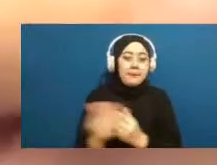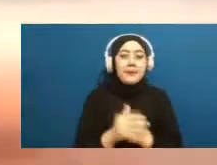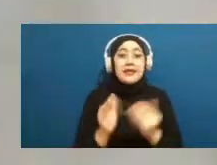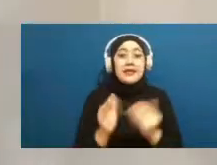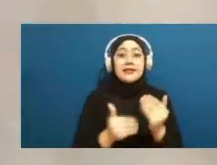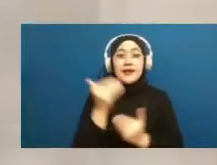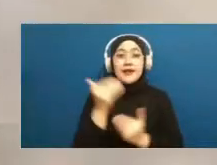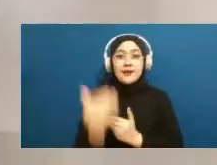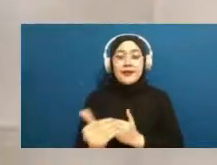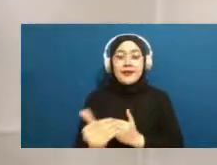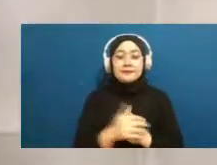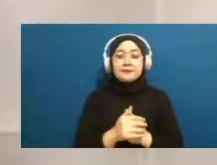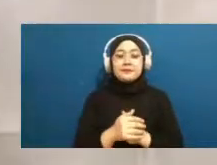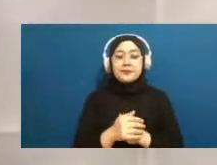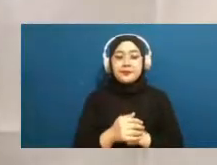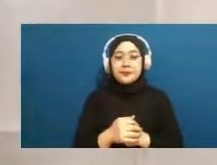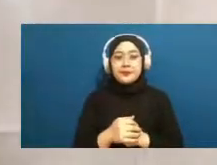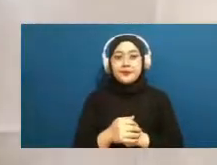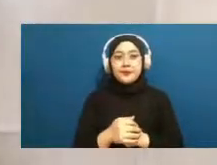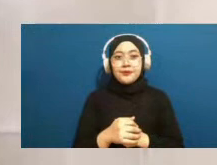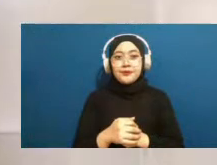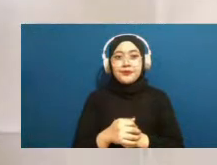kita